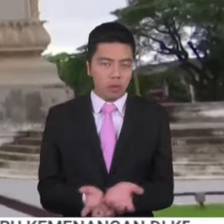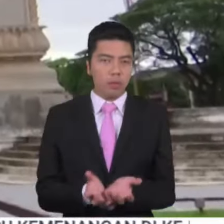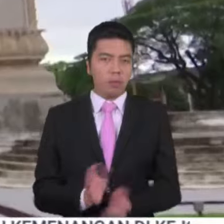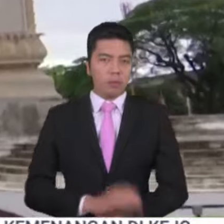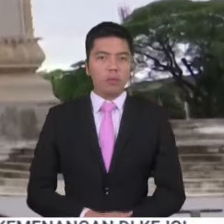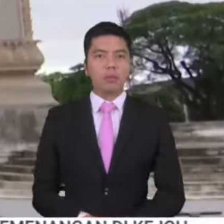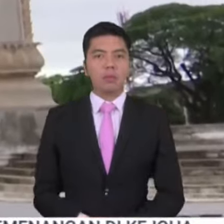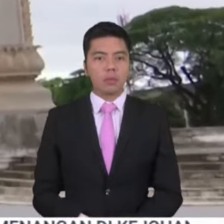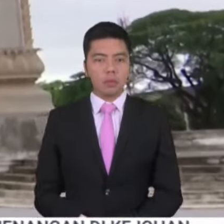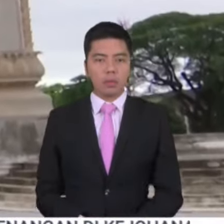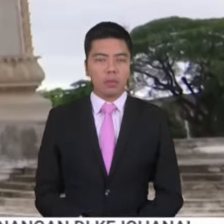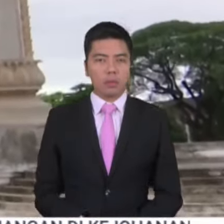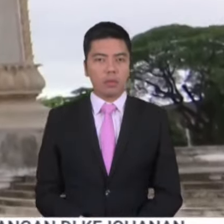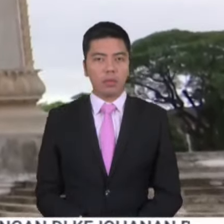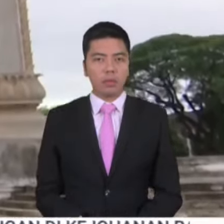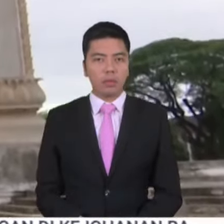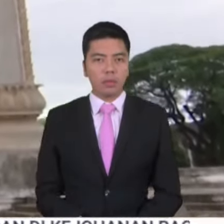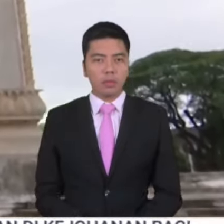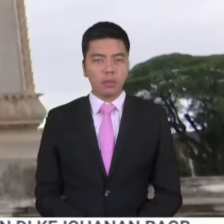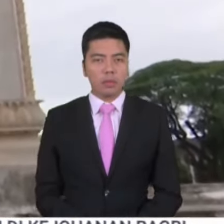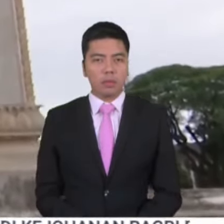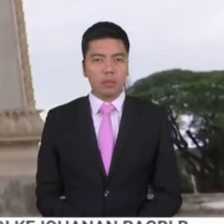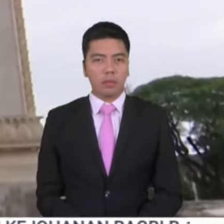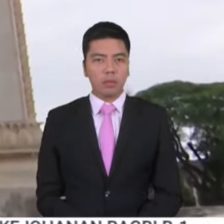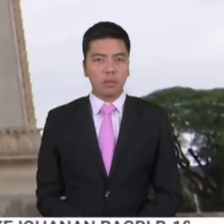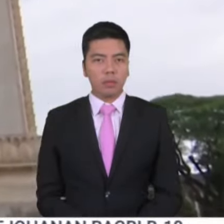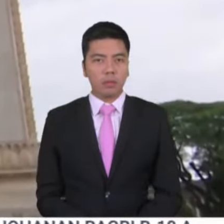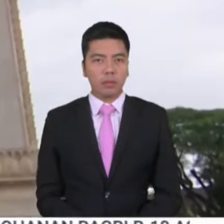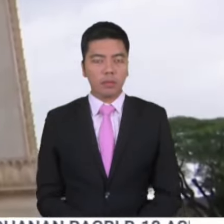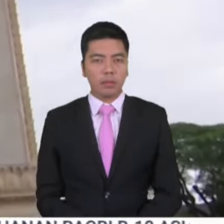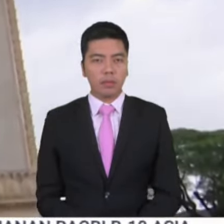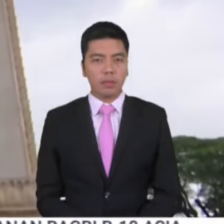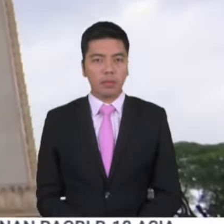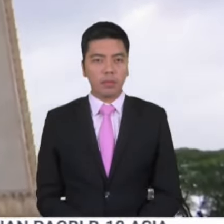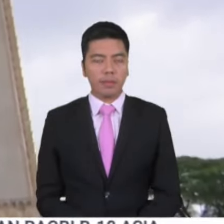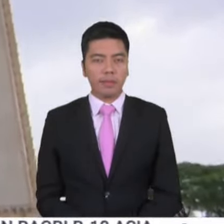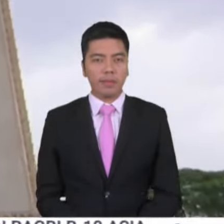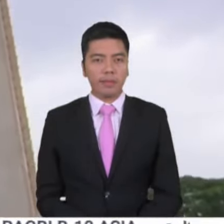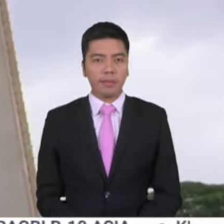Limited. Jalaluddin Baharin, Vientiane, Laos, RTM.